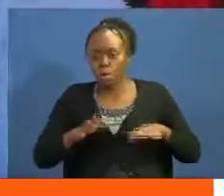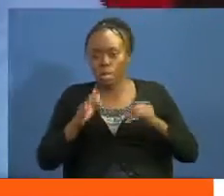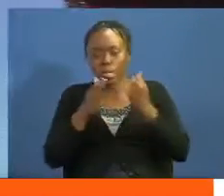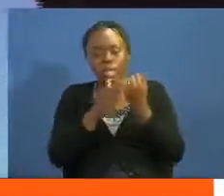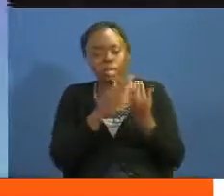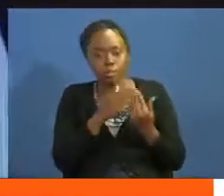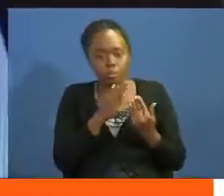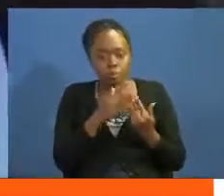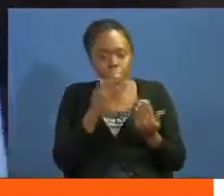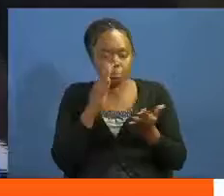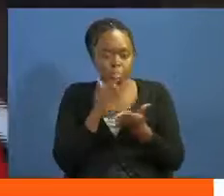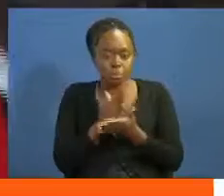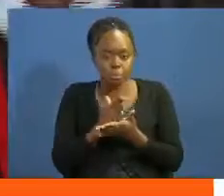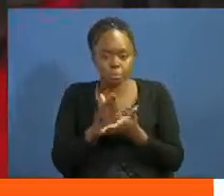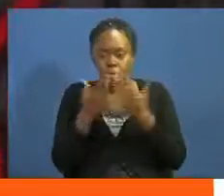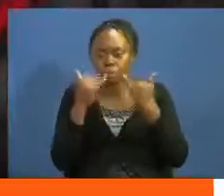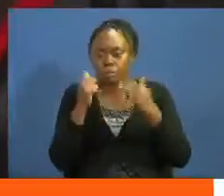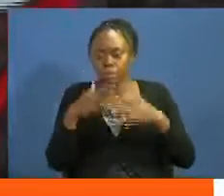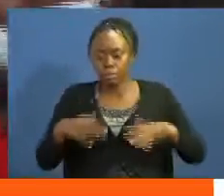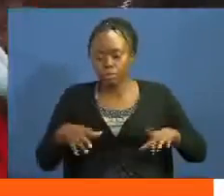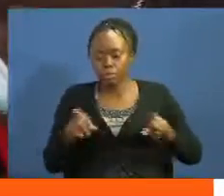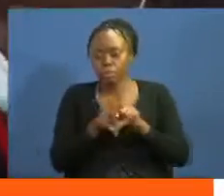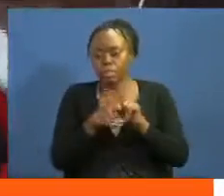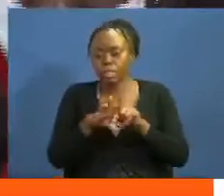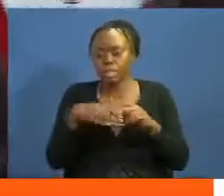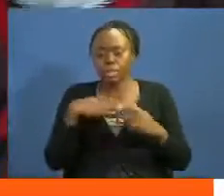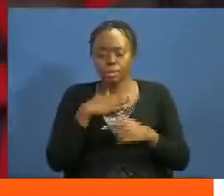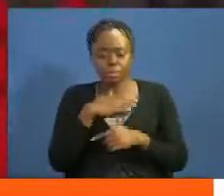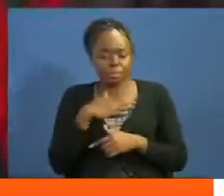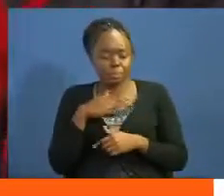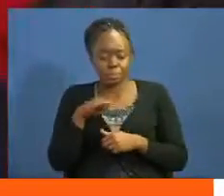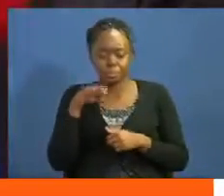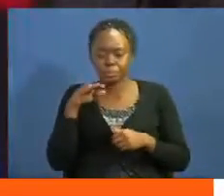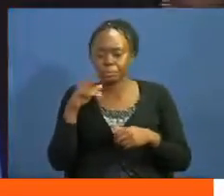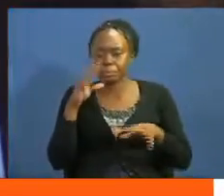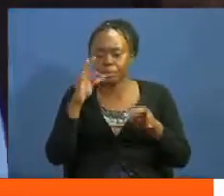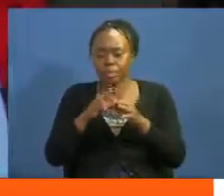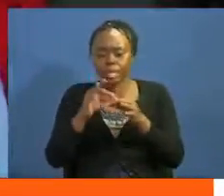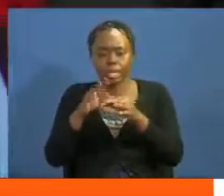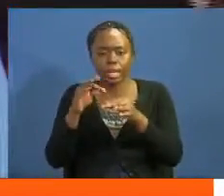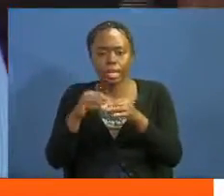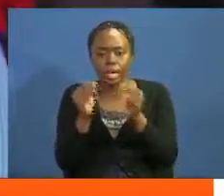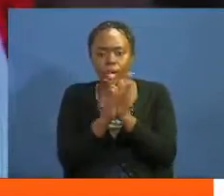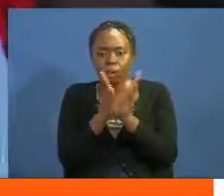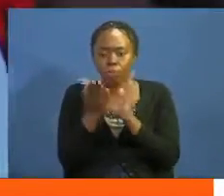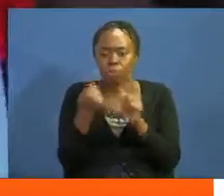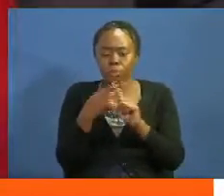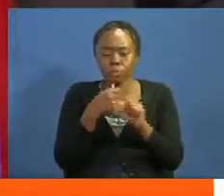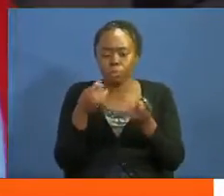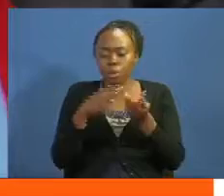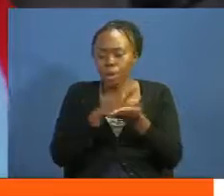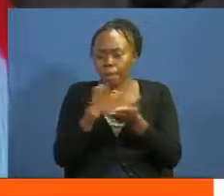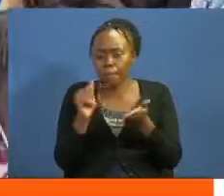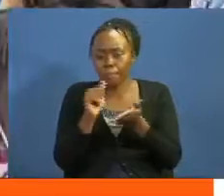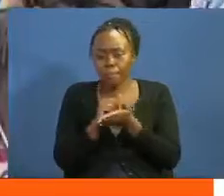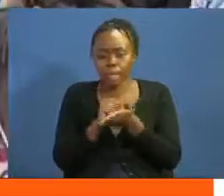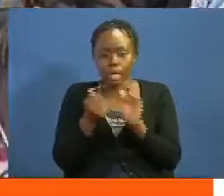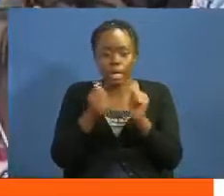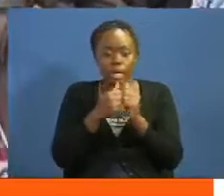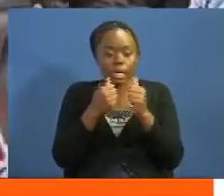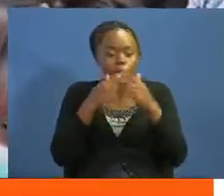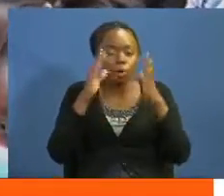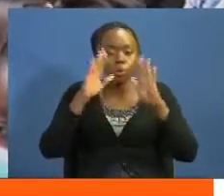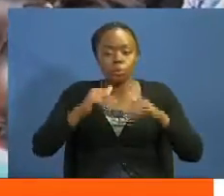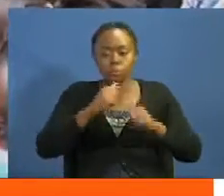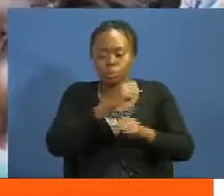of. Wakazi hawa sasa wanaomba serikali kuongeza maafisa wa polisi katika eneo hilo ili